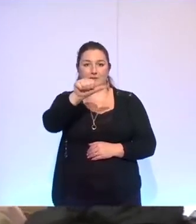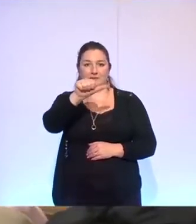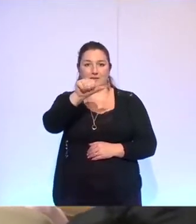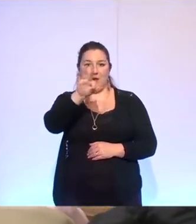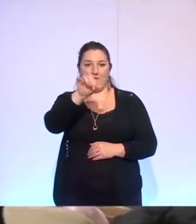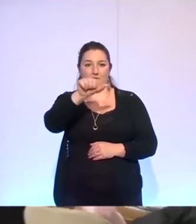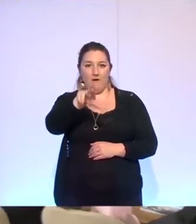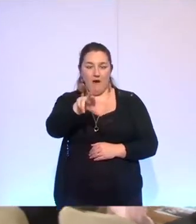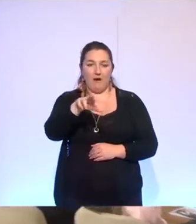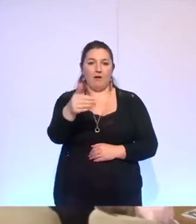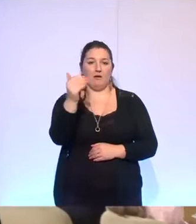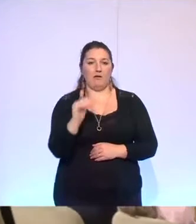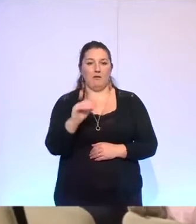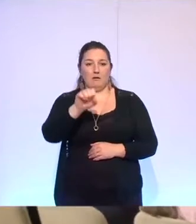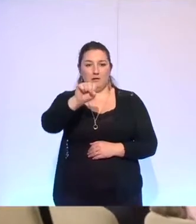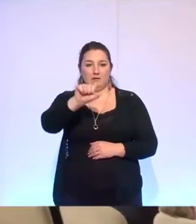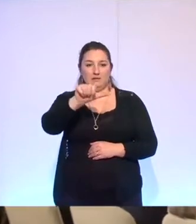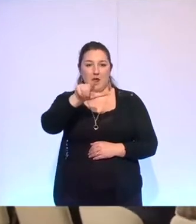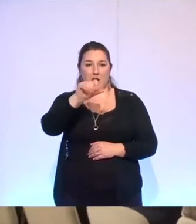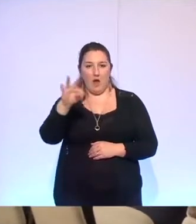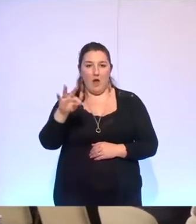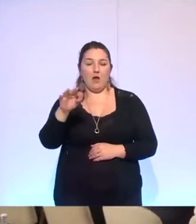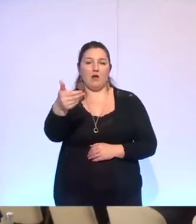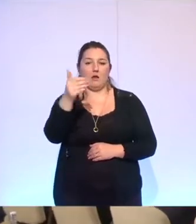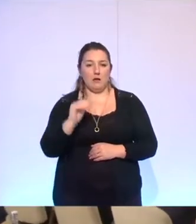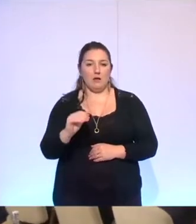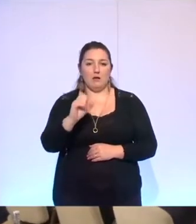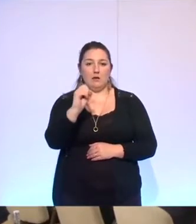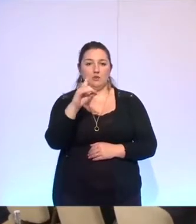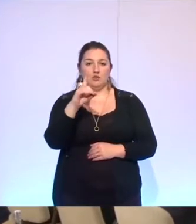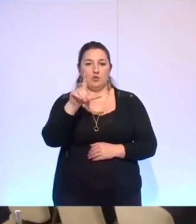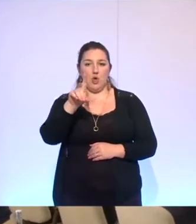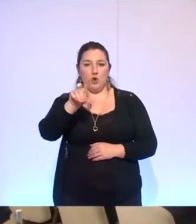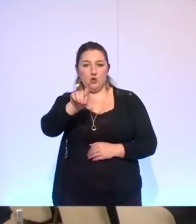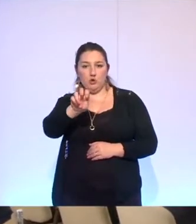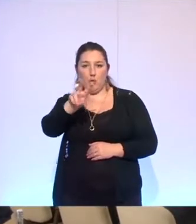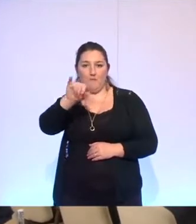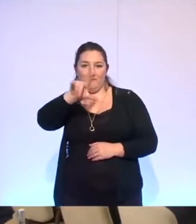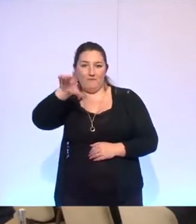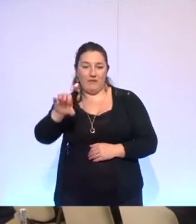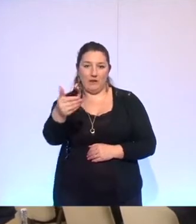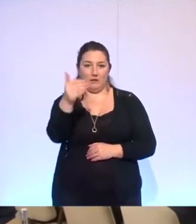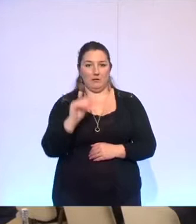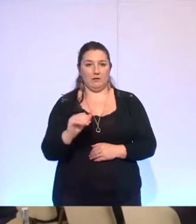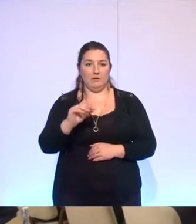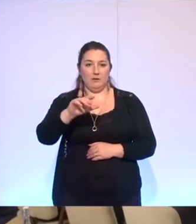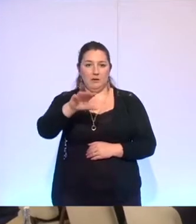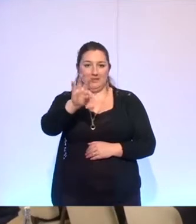présent. Salah Marie-Josée, Soldeville Jérôme, présent. Tavel